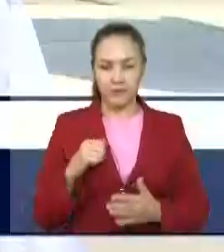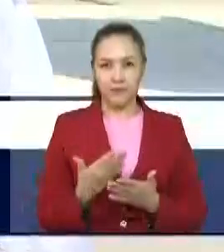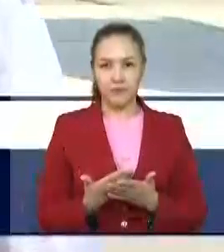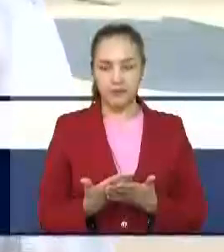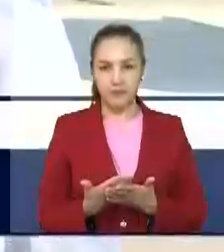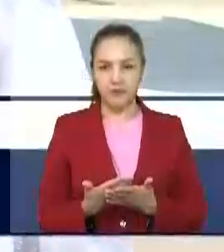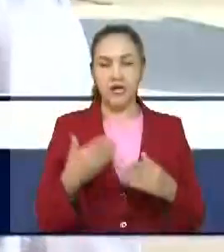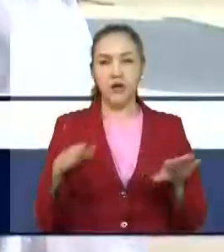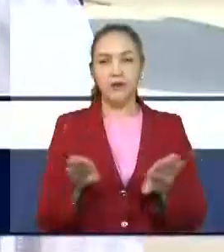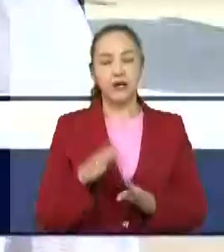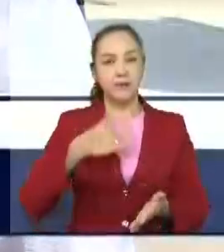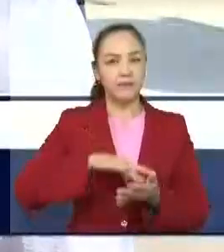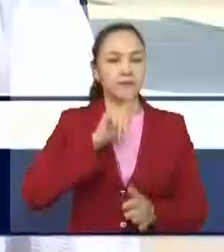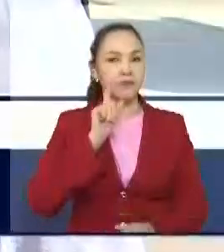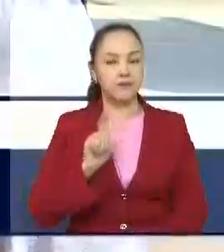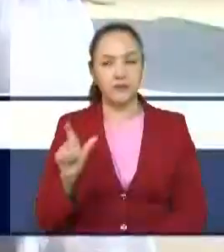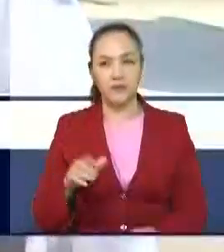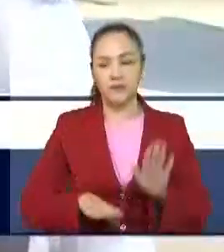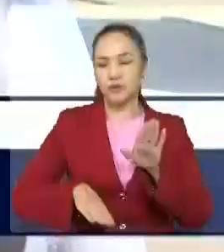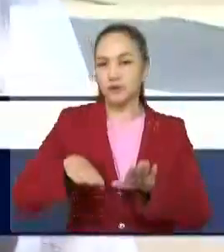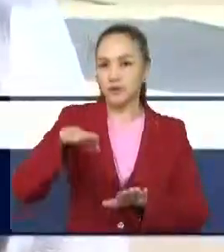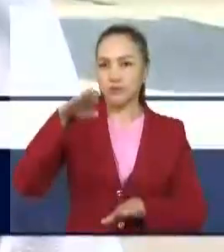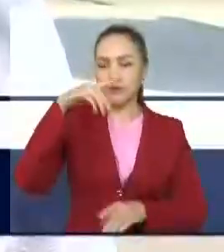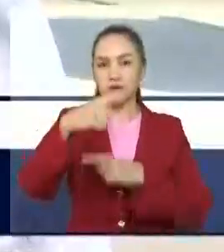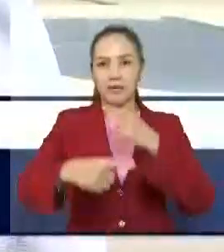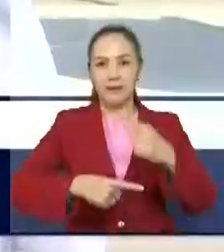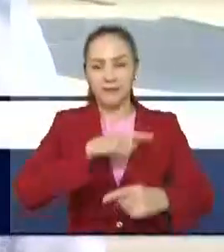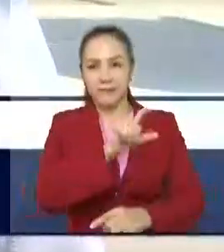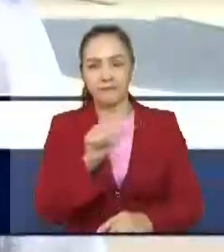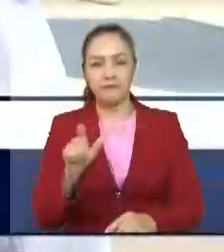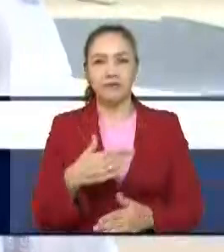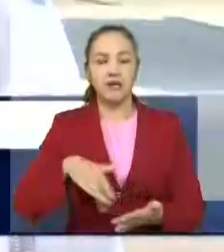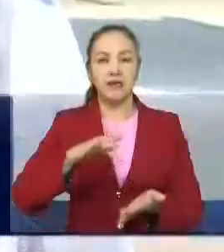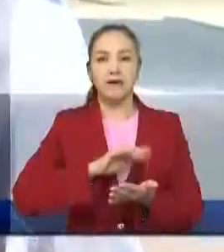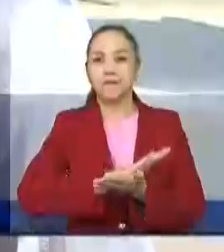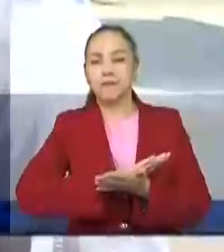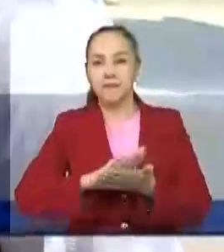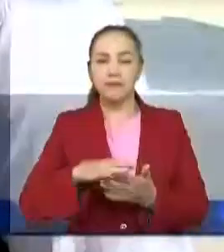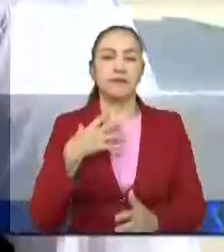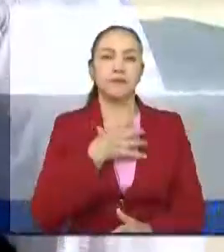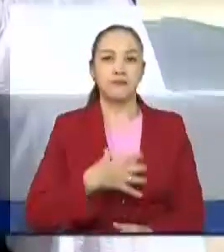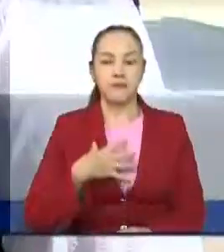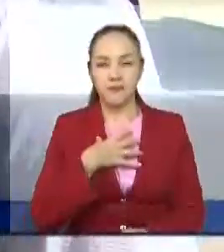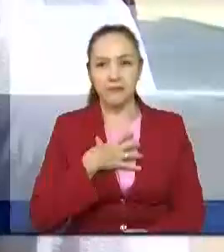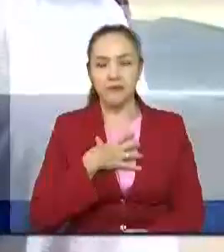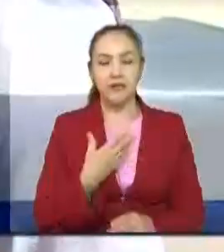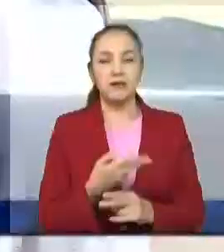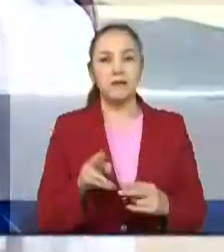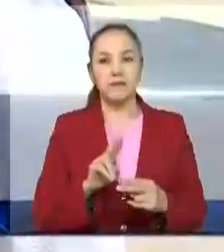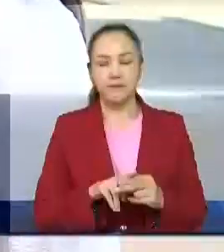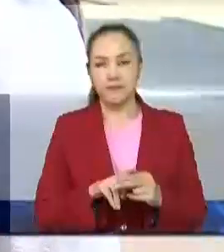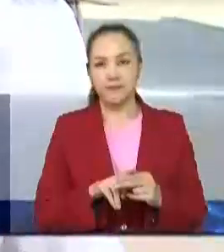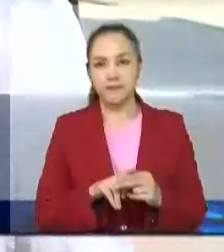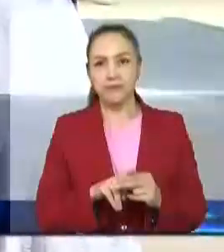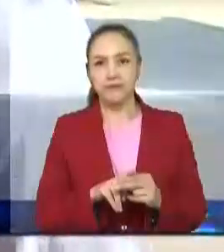өзіміздің үлгімізде осы қаланың жастарына, өсіп келе жатқан ұрпаққа қаланың тазалығының маңыздылығы,